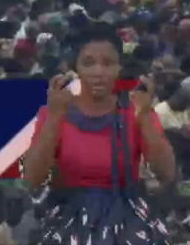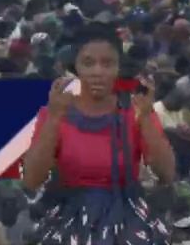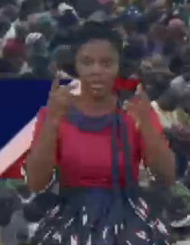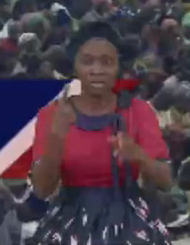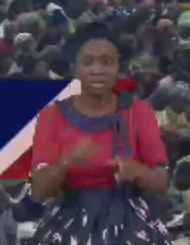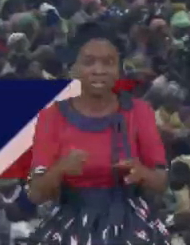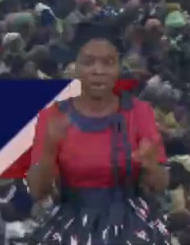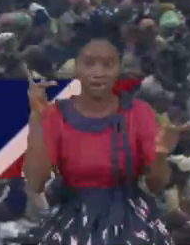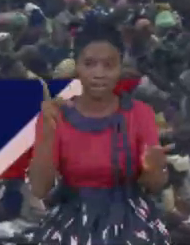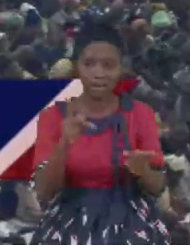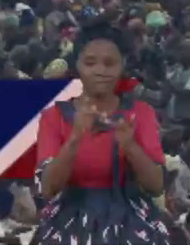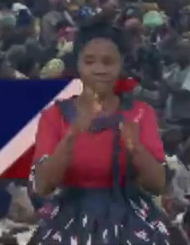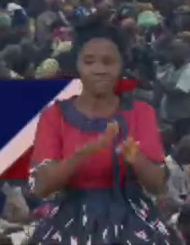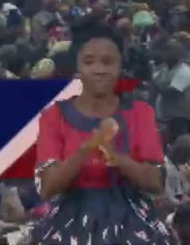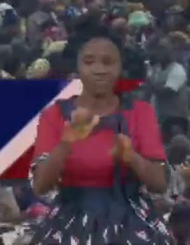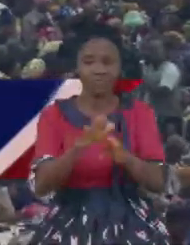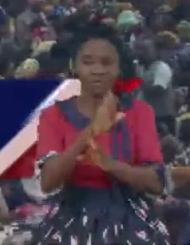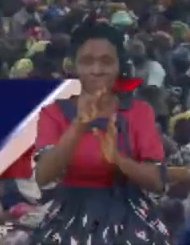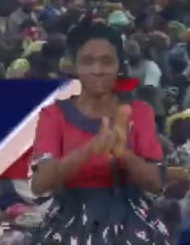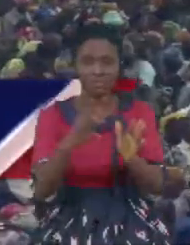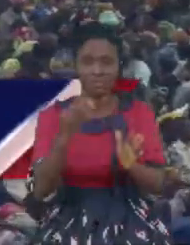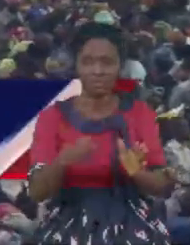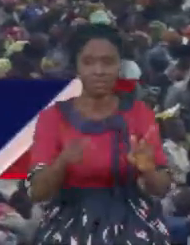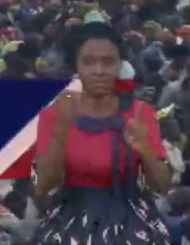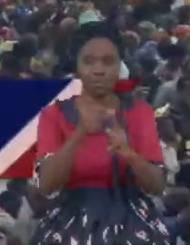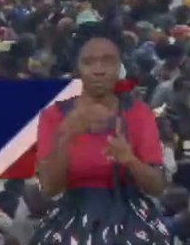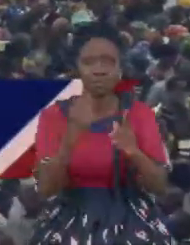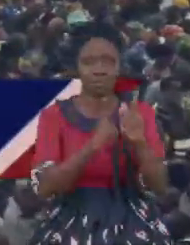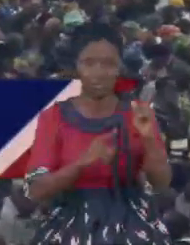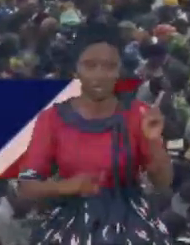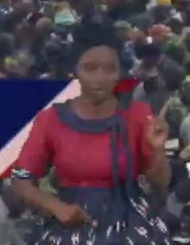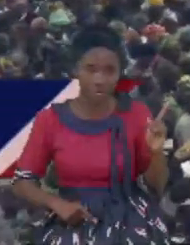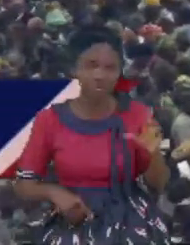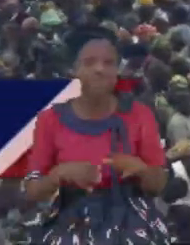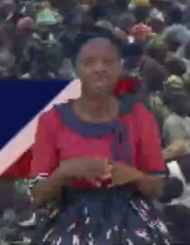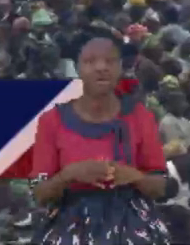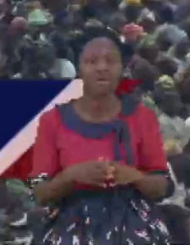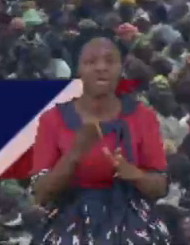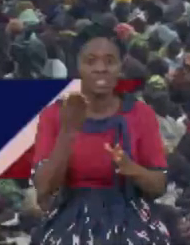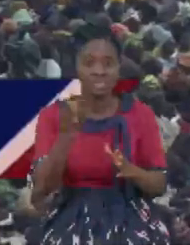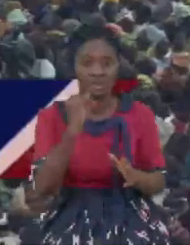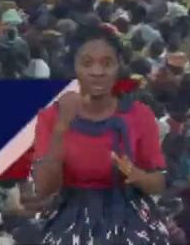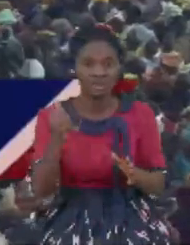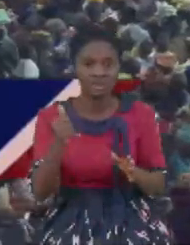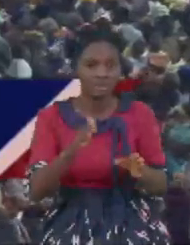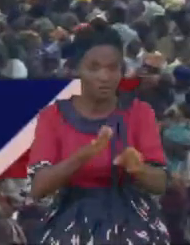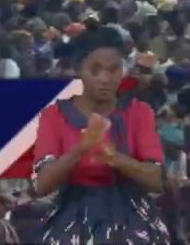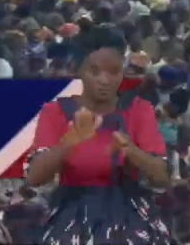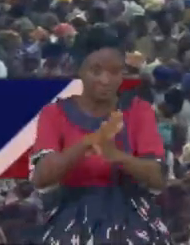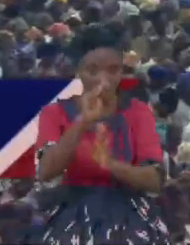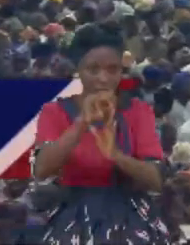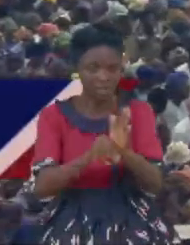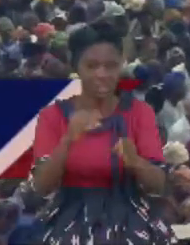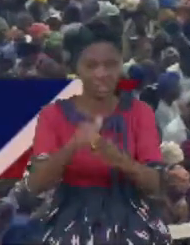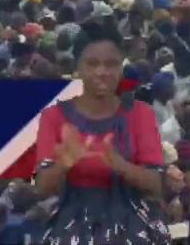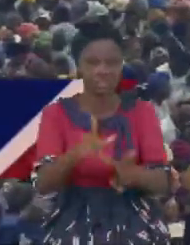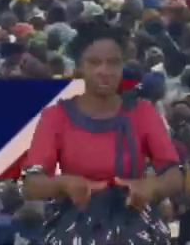parole de l'Éternel. L'accomplissement parfait de la parole de l'Éternel. Il y a l'accomplissement dans votre